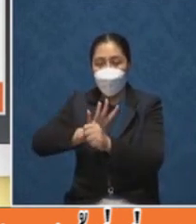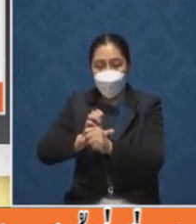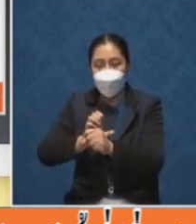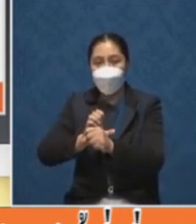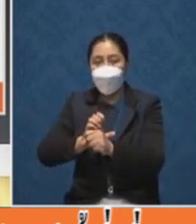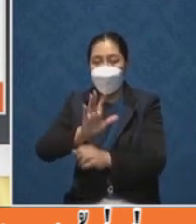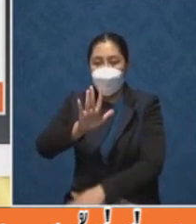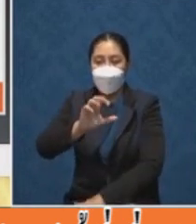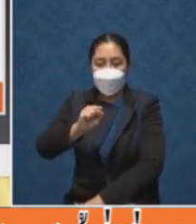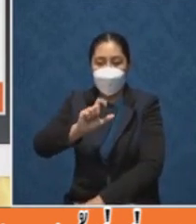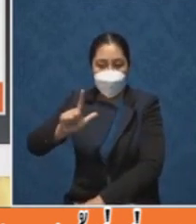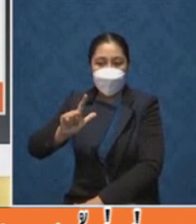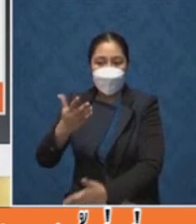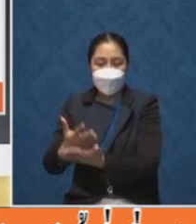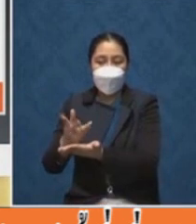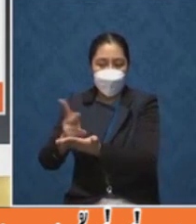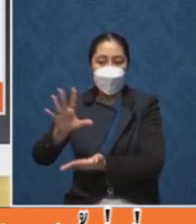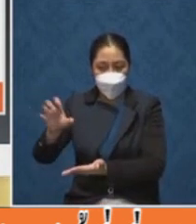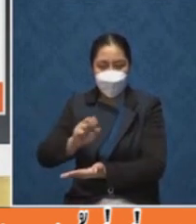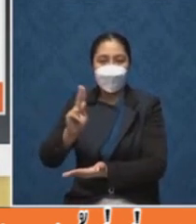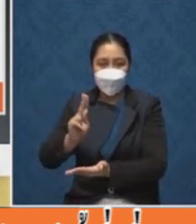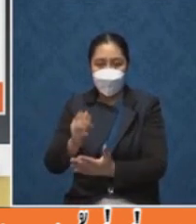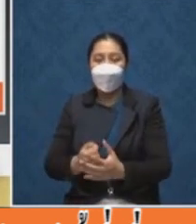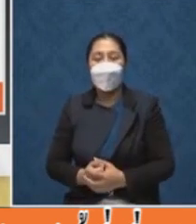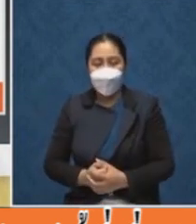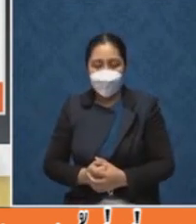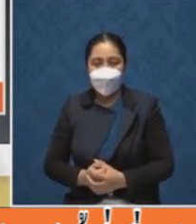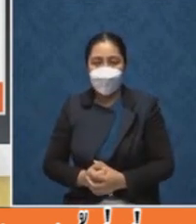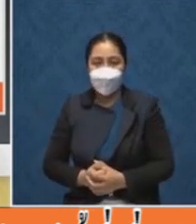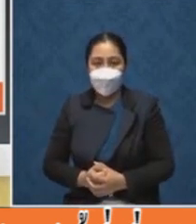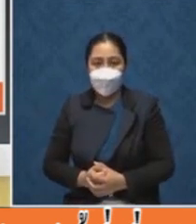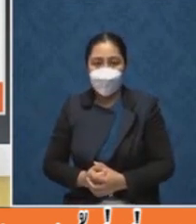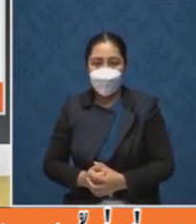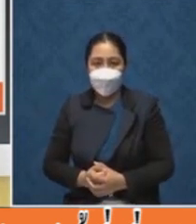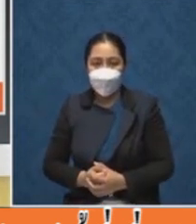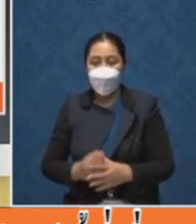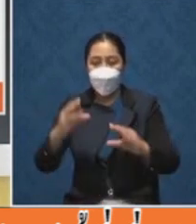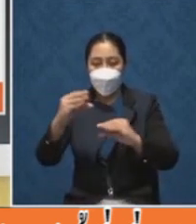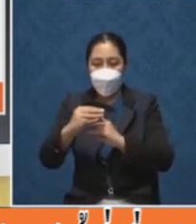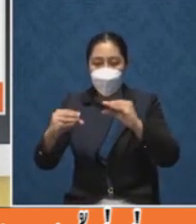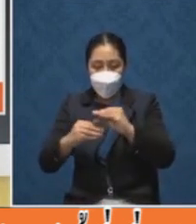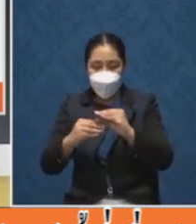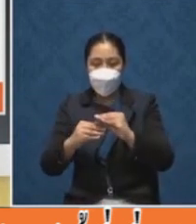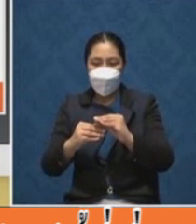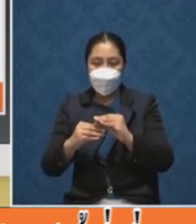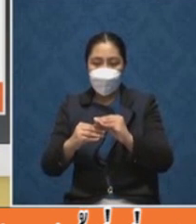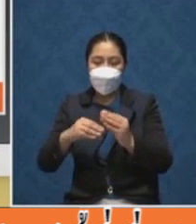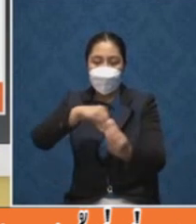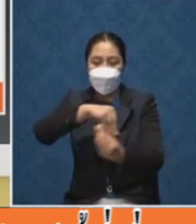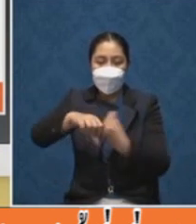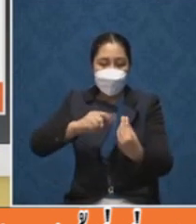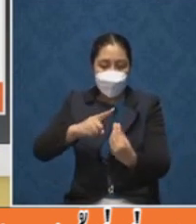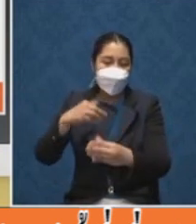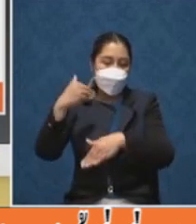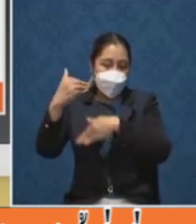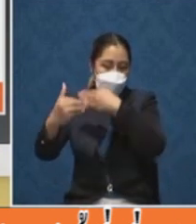500,000 ล้านนะคะขอหน้าถัดไปค่ะโดยงบที่เป็นของโครงการเสริมสร้างเศรษฐกิจฐานรากเ